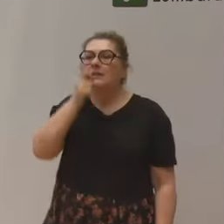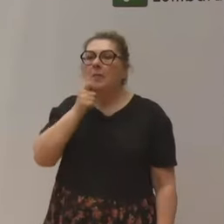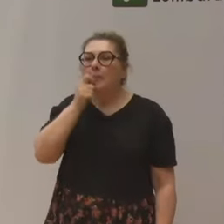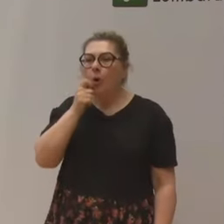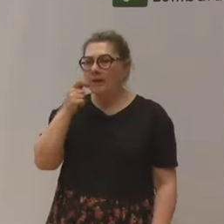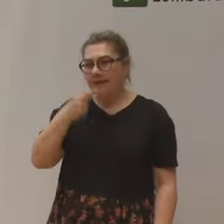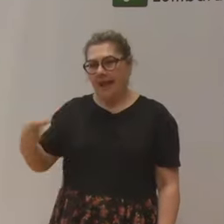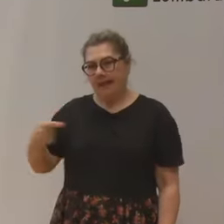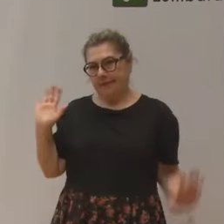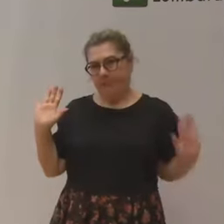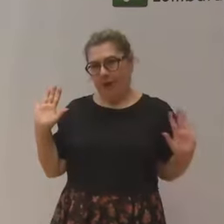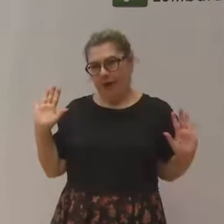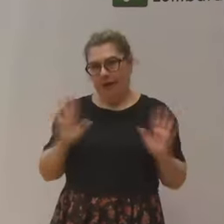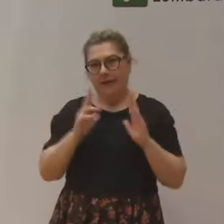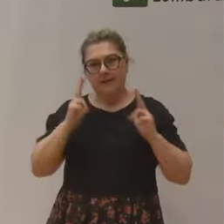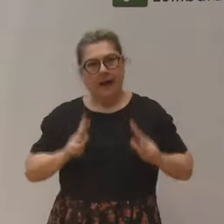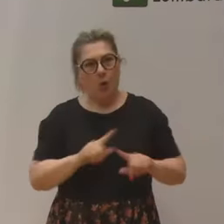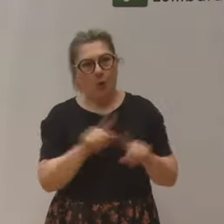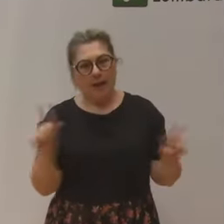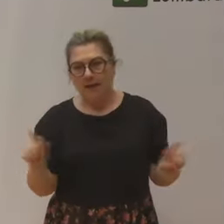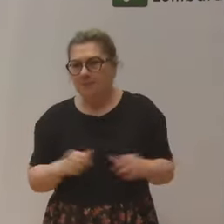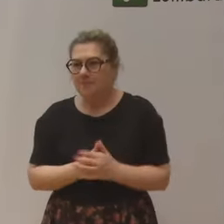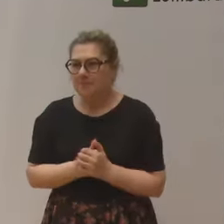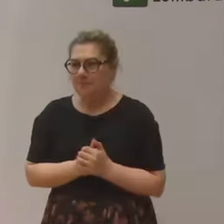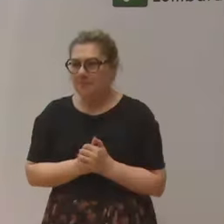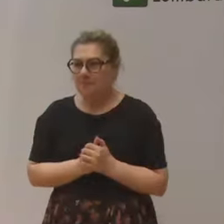sono positiva.